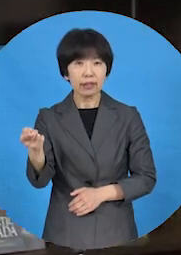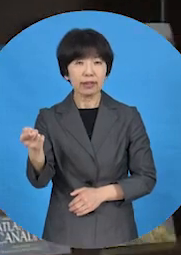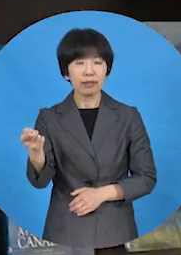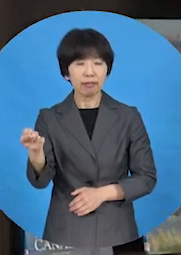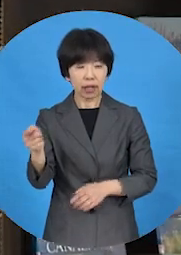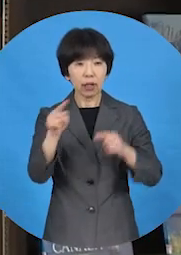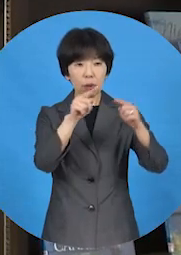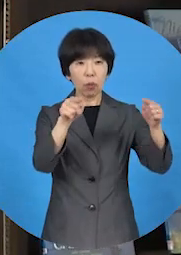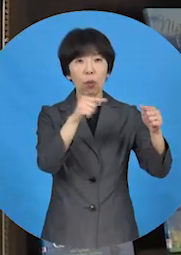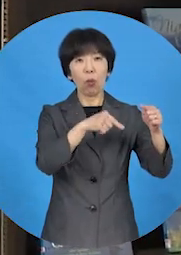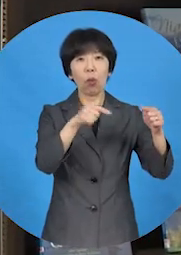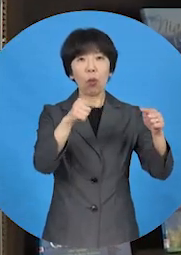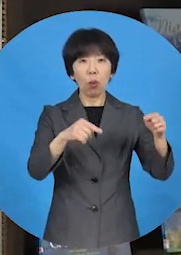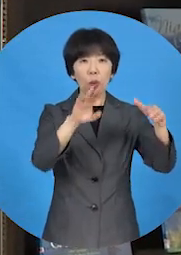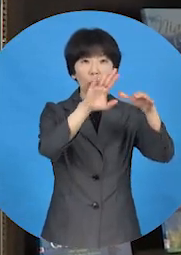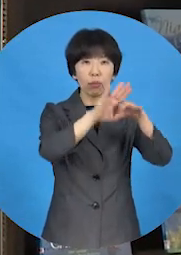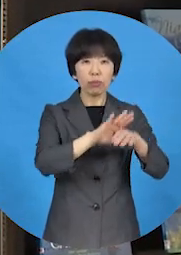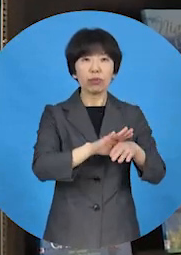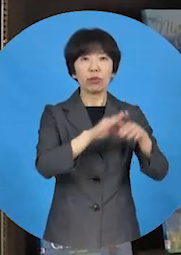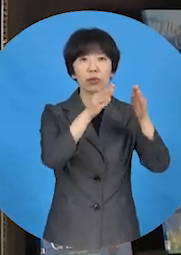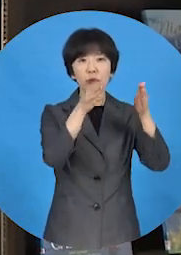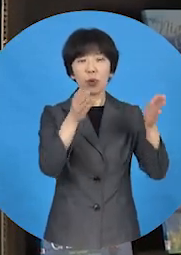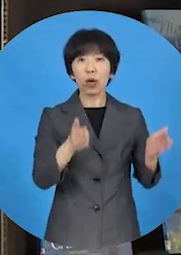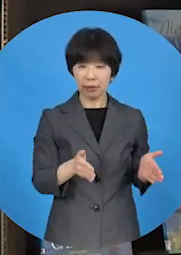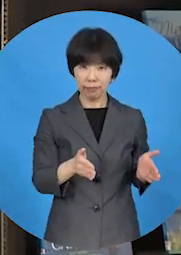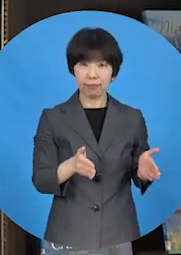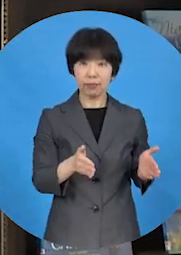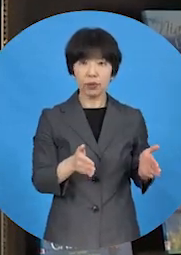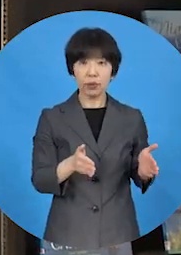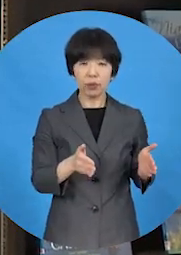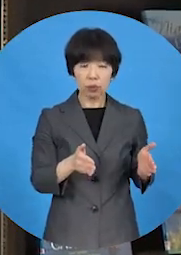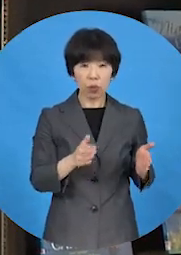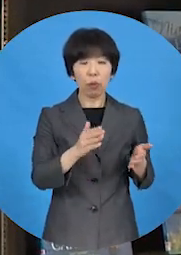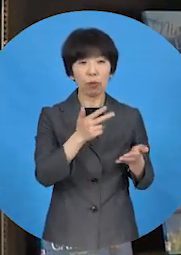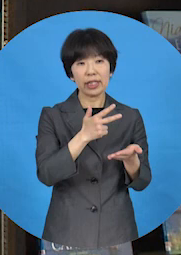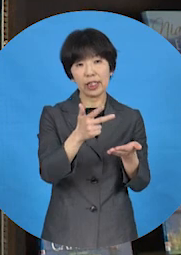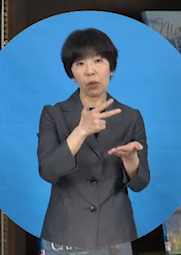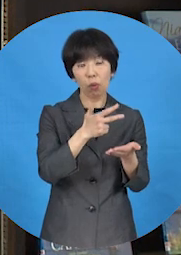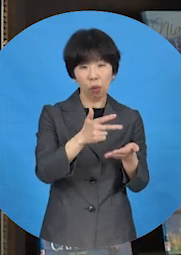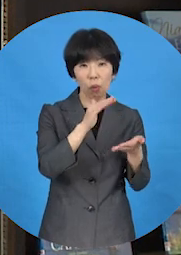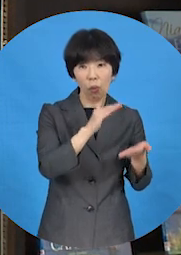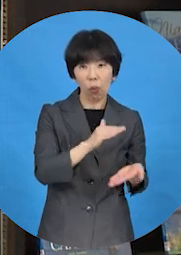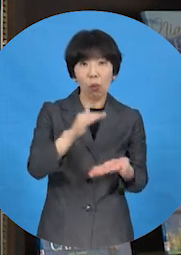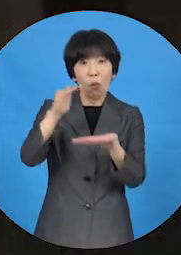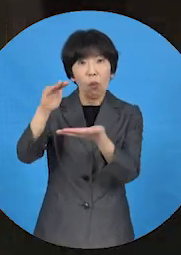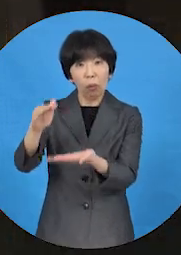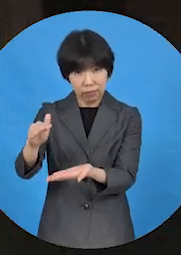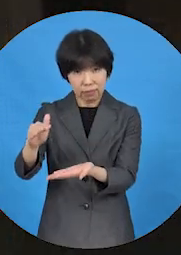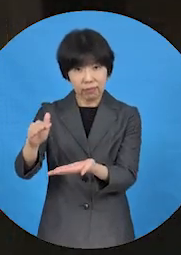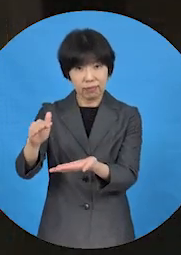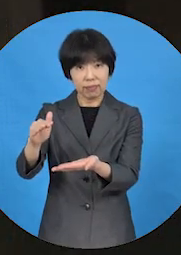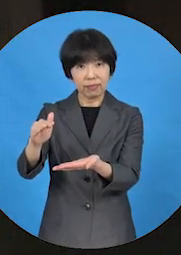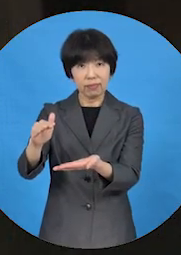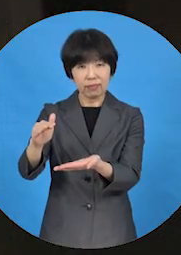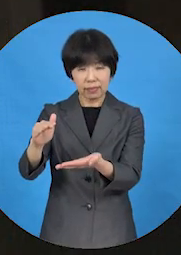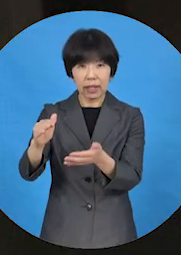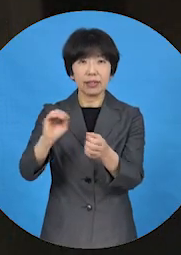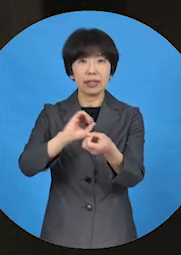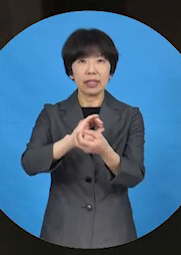板橋本町にあります板橋区立の公文書館と連携しまして、民族学者の桜井徳太郎さ